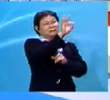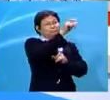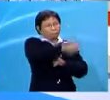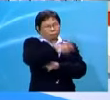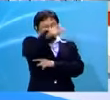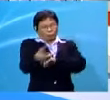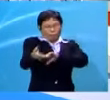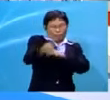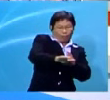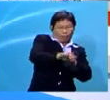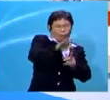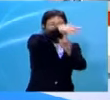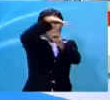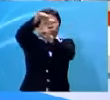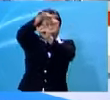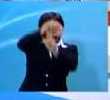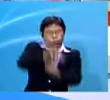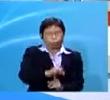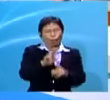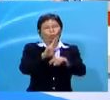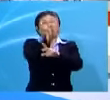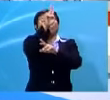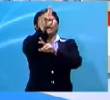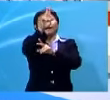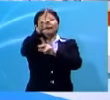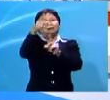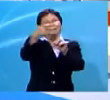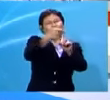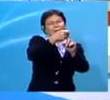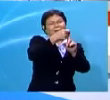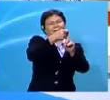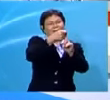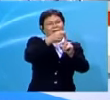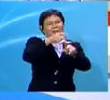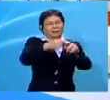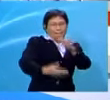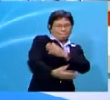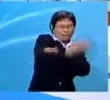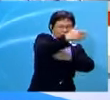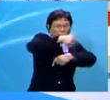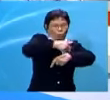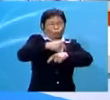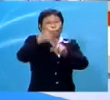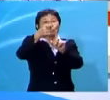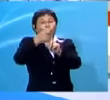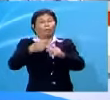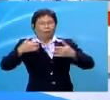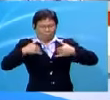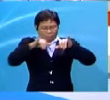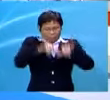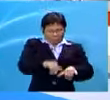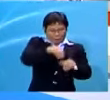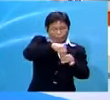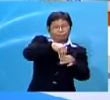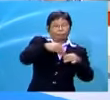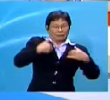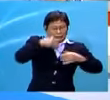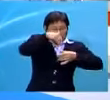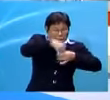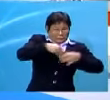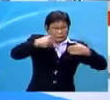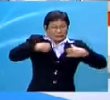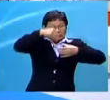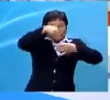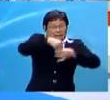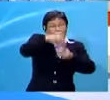terbunuh dalam satu nahas helikopter di utara Islam i tadi waktu tempatan turut berada dalam helikopter berkenaan adalah